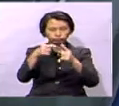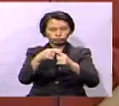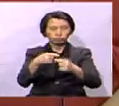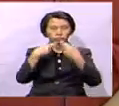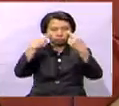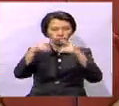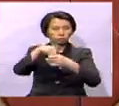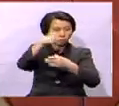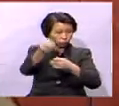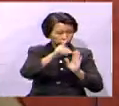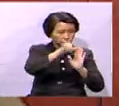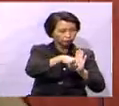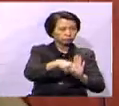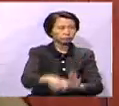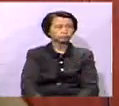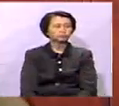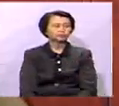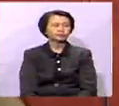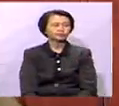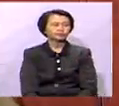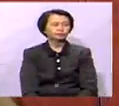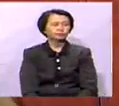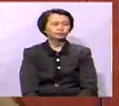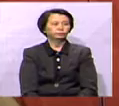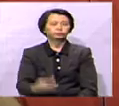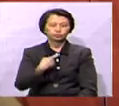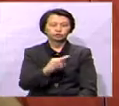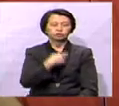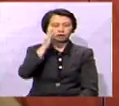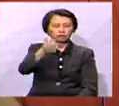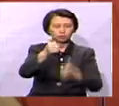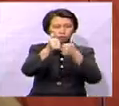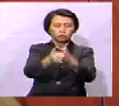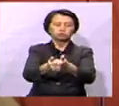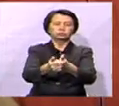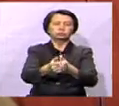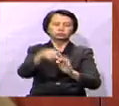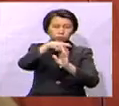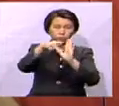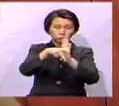rasmi dikeluarkan. Kita akan follow according to the instruction.